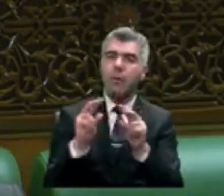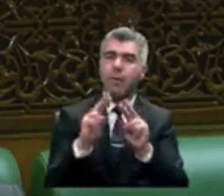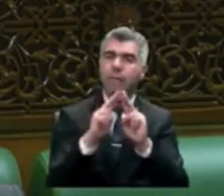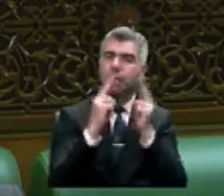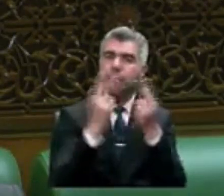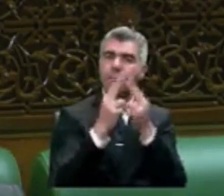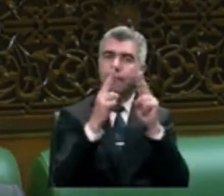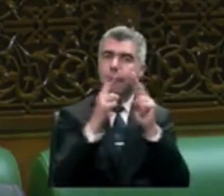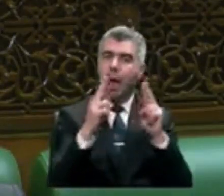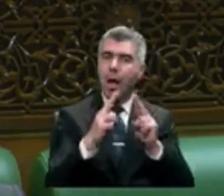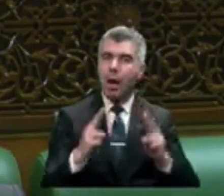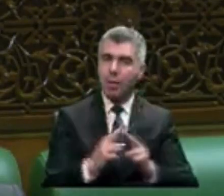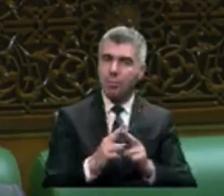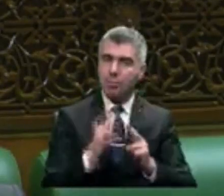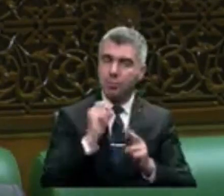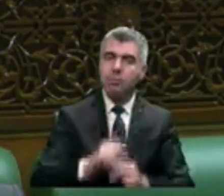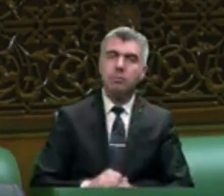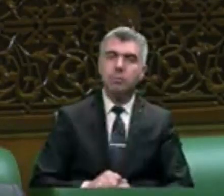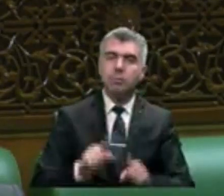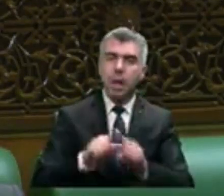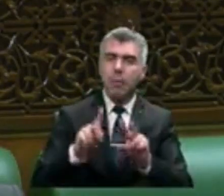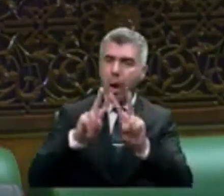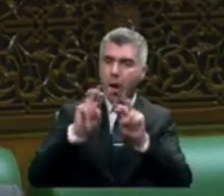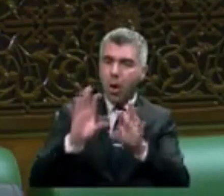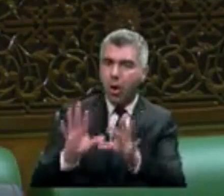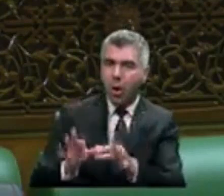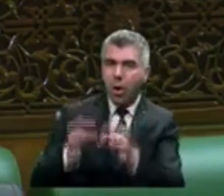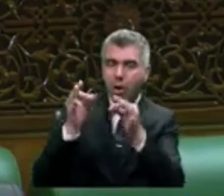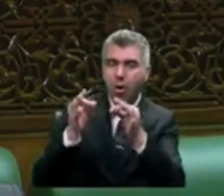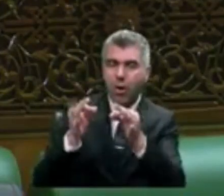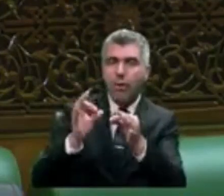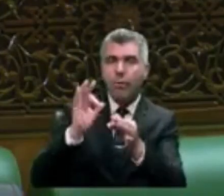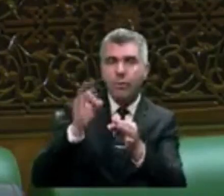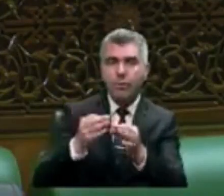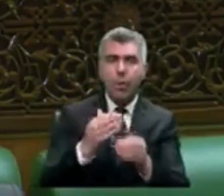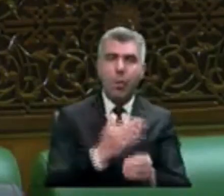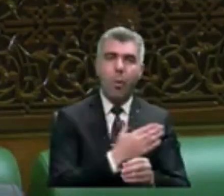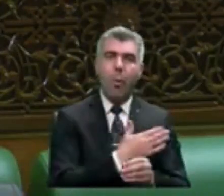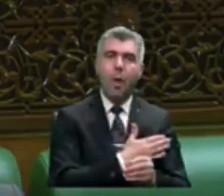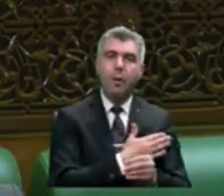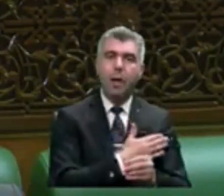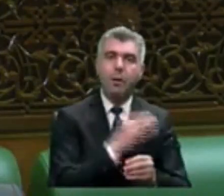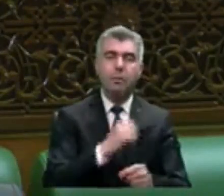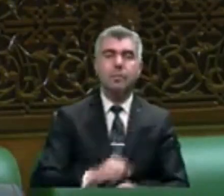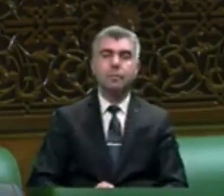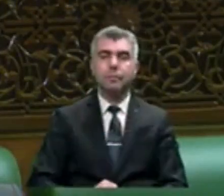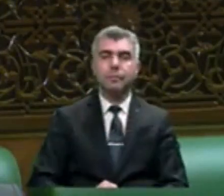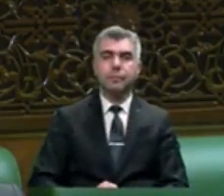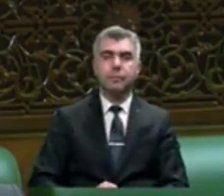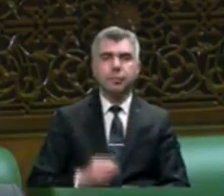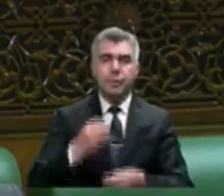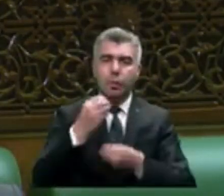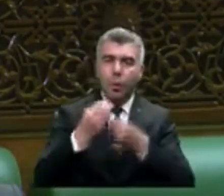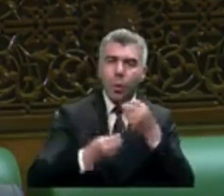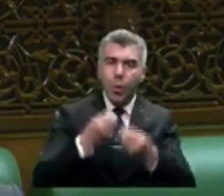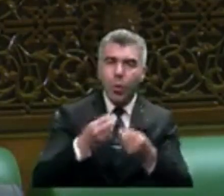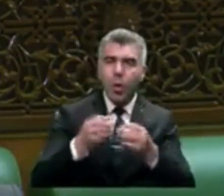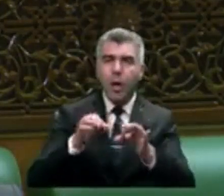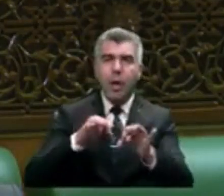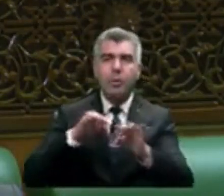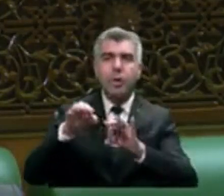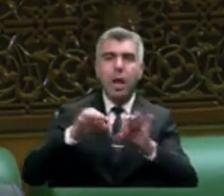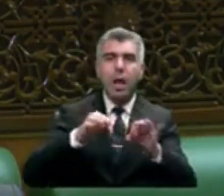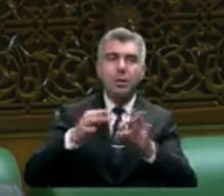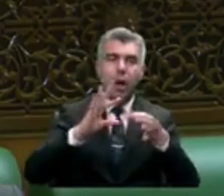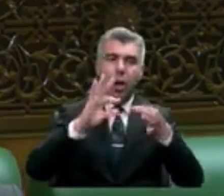قادرين على انجاز ابحاث مبتكره في المجالات ذات اولويه وطنيه او من خلال اجراءات اخرى لا يكفينا